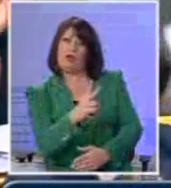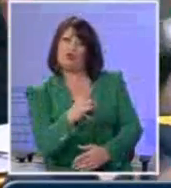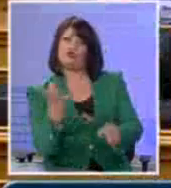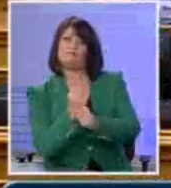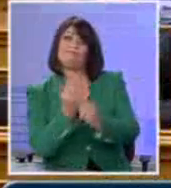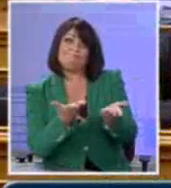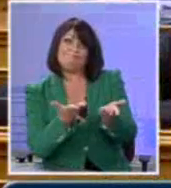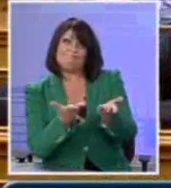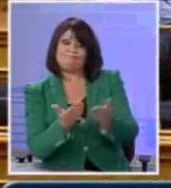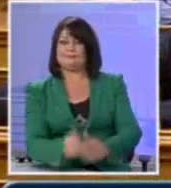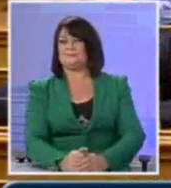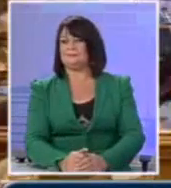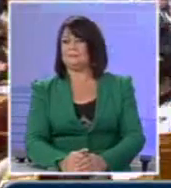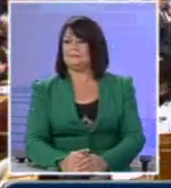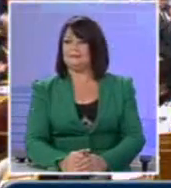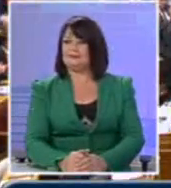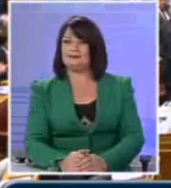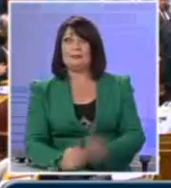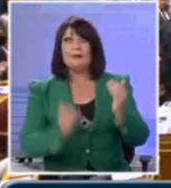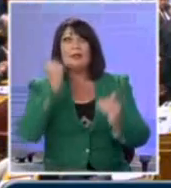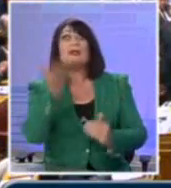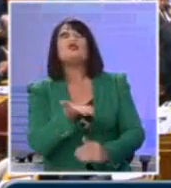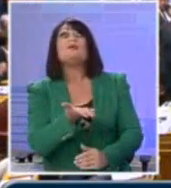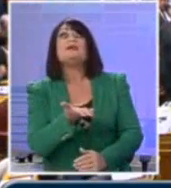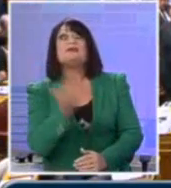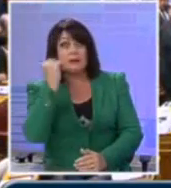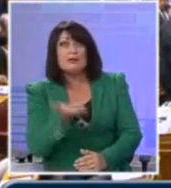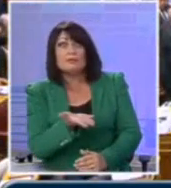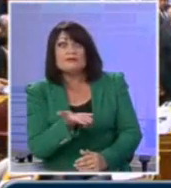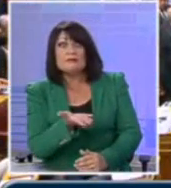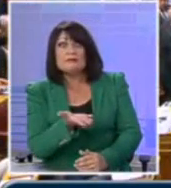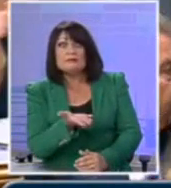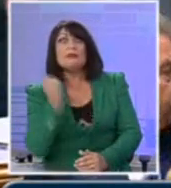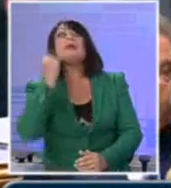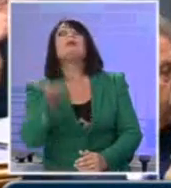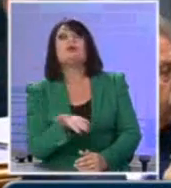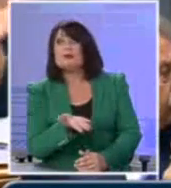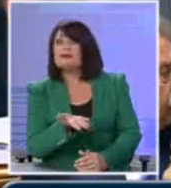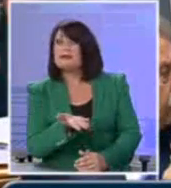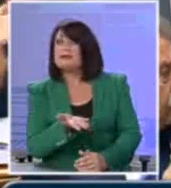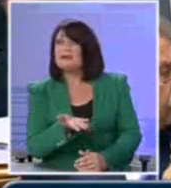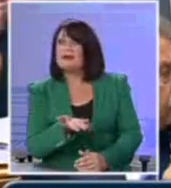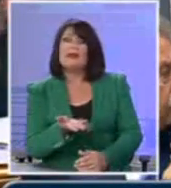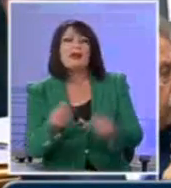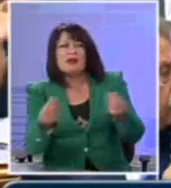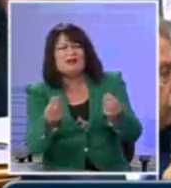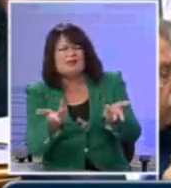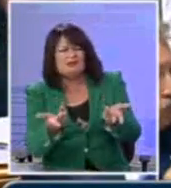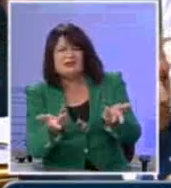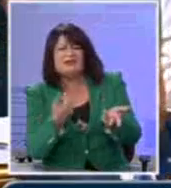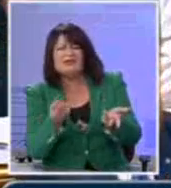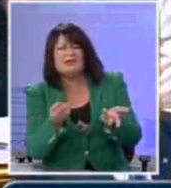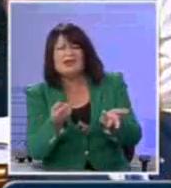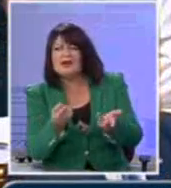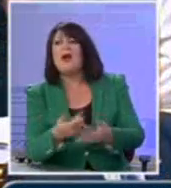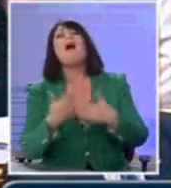Όλοι. Τι, το αφισβητείτε. Το αφισβητείτε. Τι μην κάνεις έτσι, το αφισβητείς.